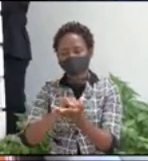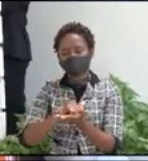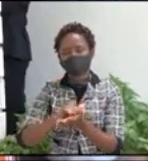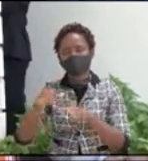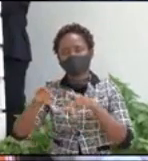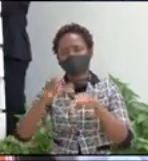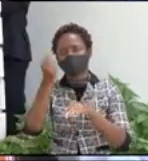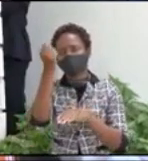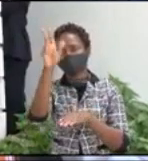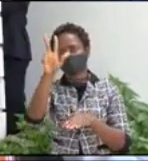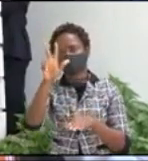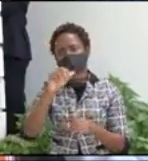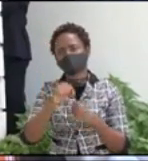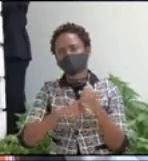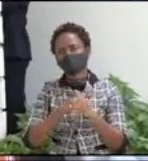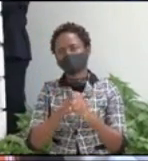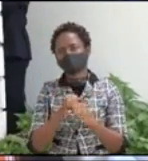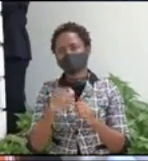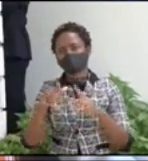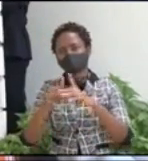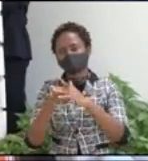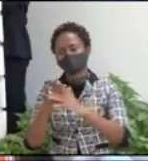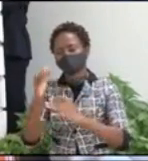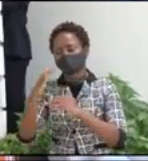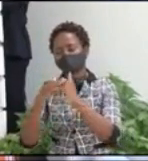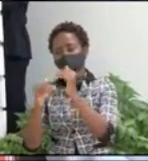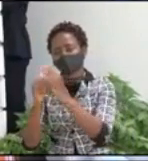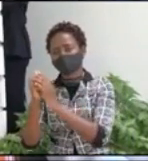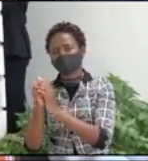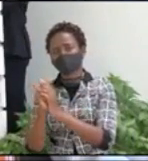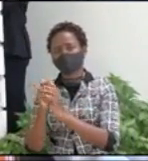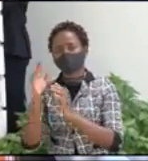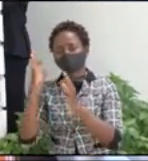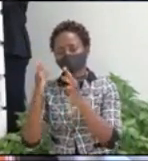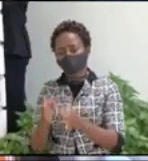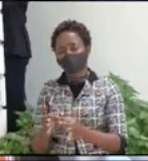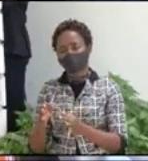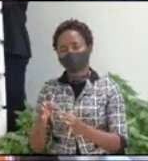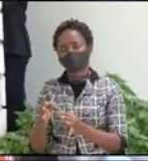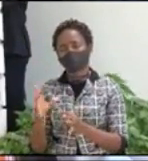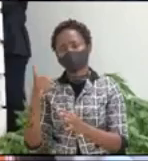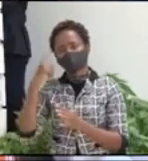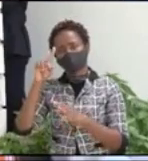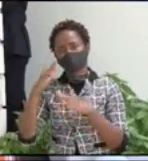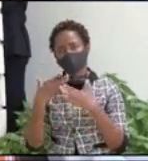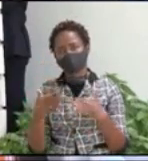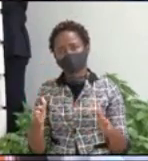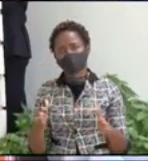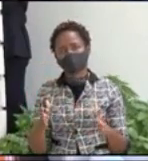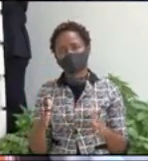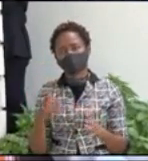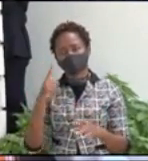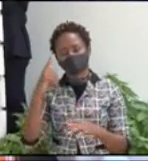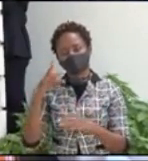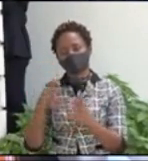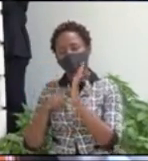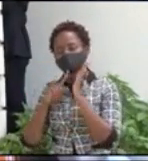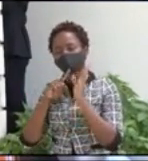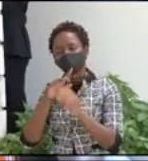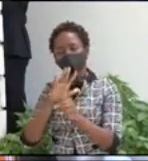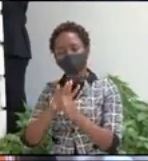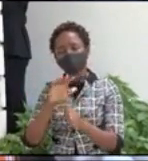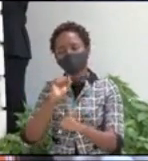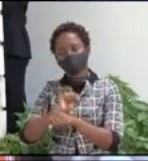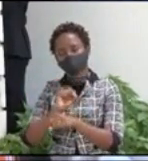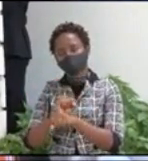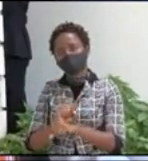construit nous même nous prend décision n'a fini ce travail que nous devons mettre, ce travail nous devons travailler, ce travail